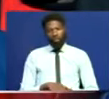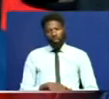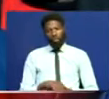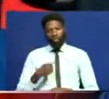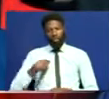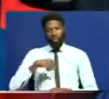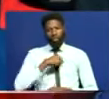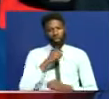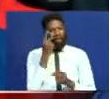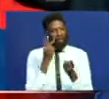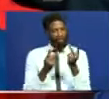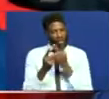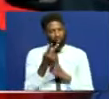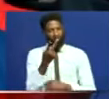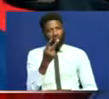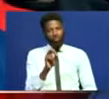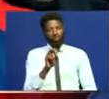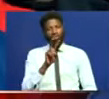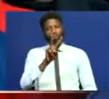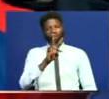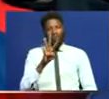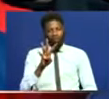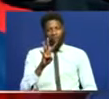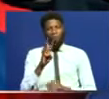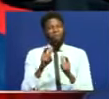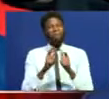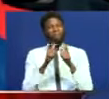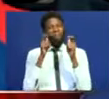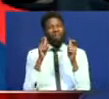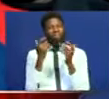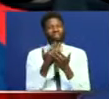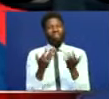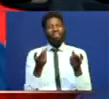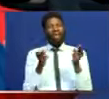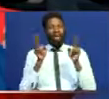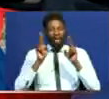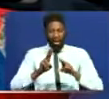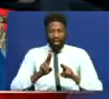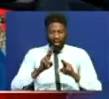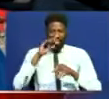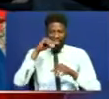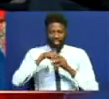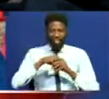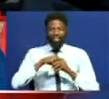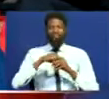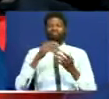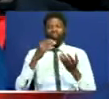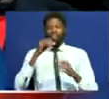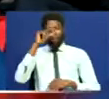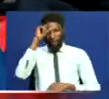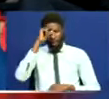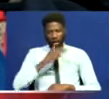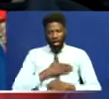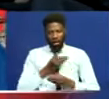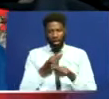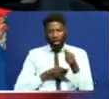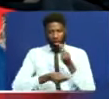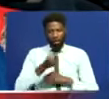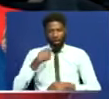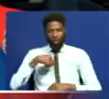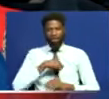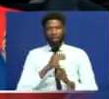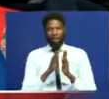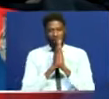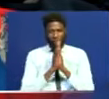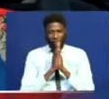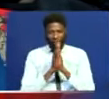tumeingia, tutakuwa na mambo makubwa itafanyika kwa serikali yetu katika economy. Tumeomba kwamba in the nation of Kenya, katika